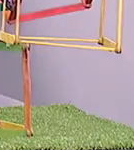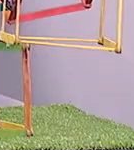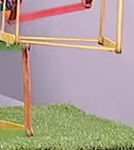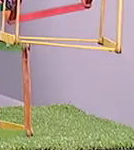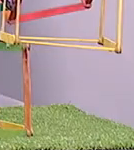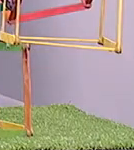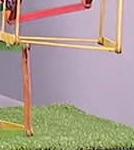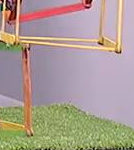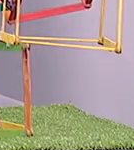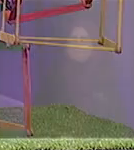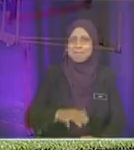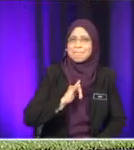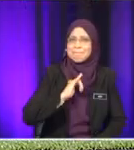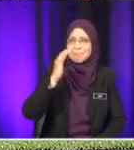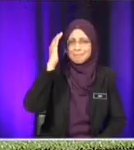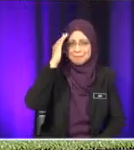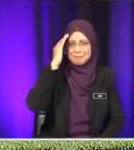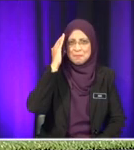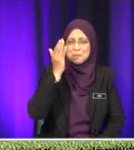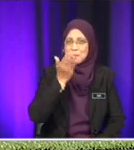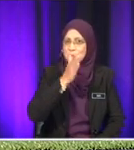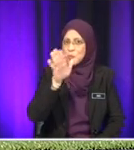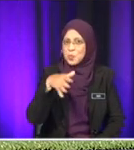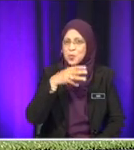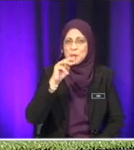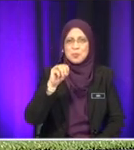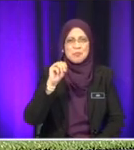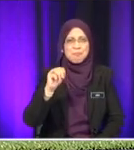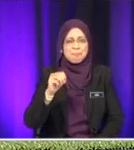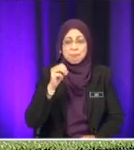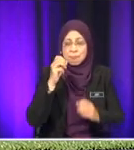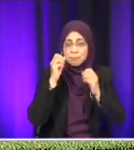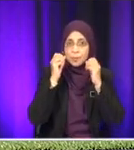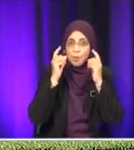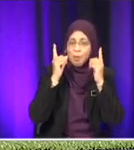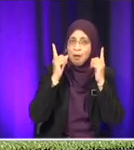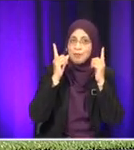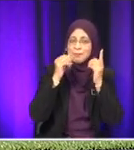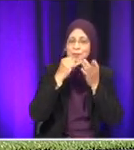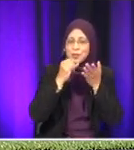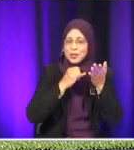Saya tahu anda semua terkesimalkan dengan hasil karya seni saya episode